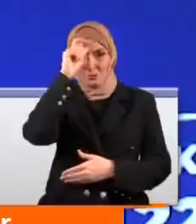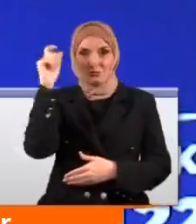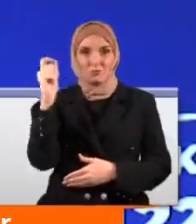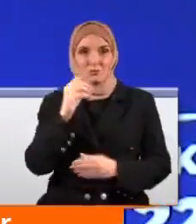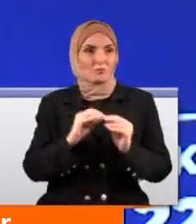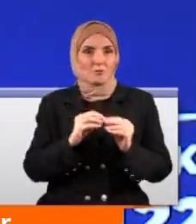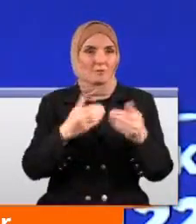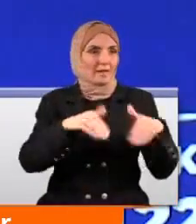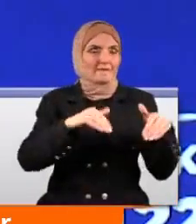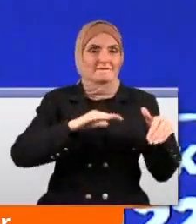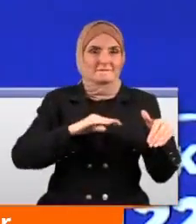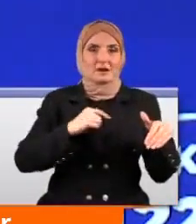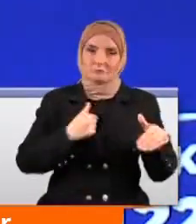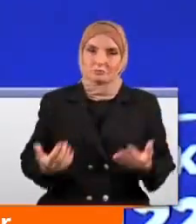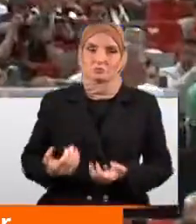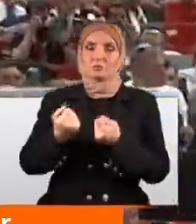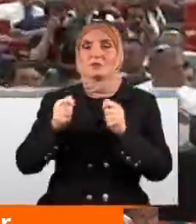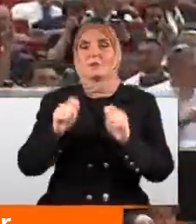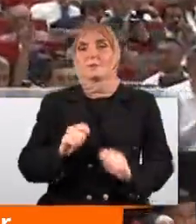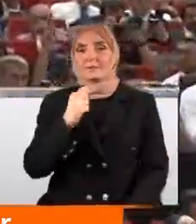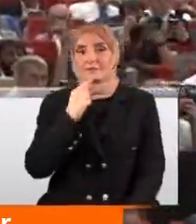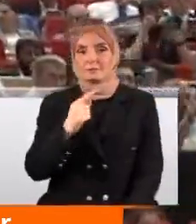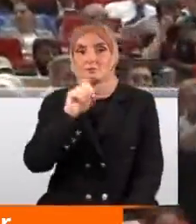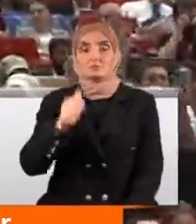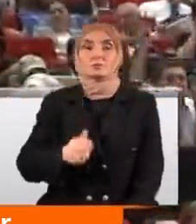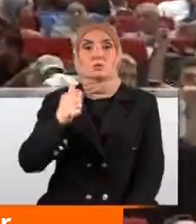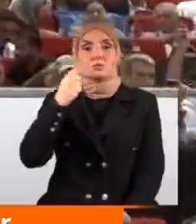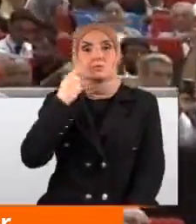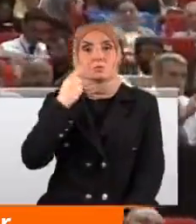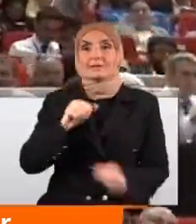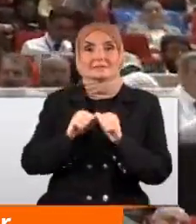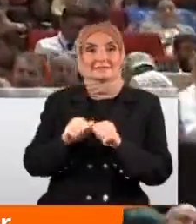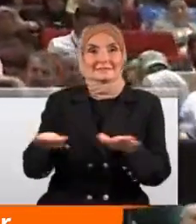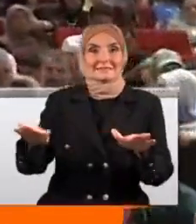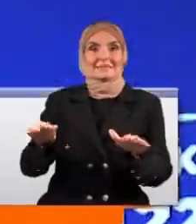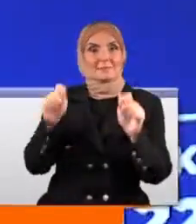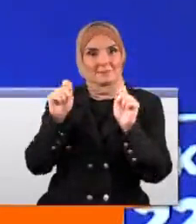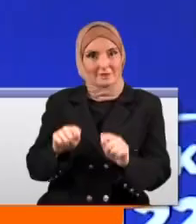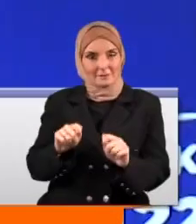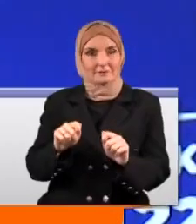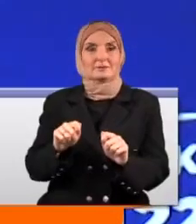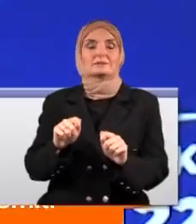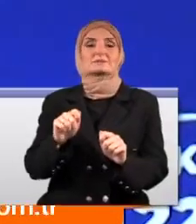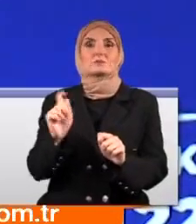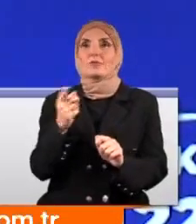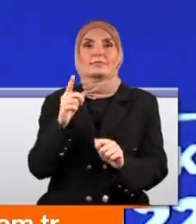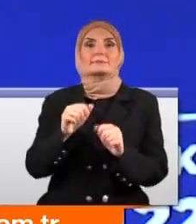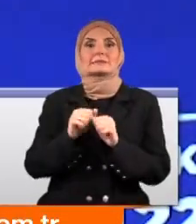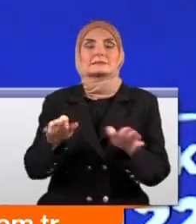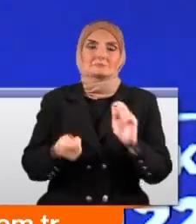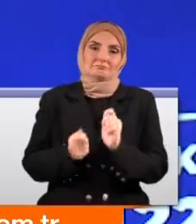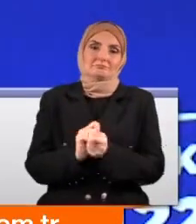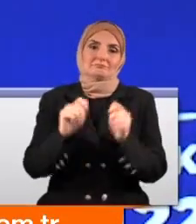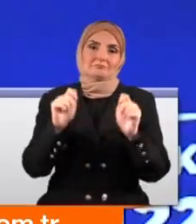dedi. Cumhurbaşkanlığı hükümet sistemiyle yönetim sistemimizi değiştirdik. Hayatın her alanında bizden